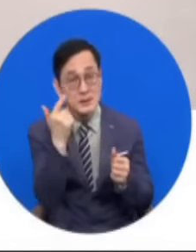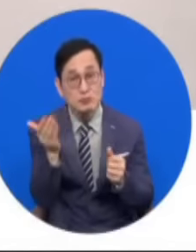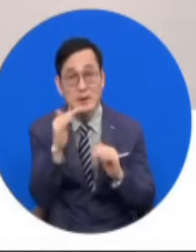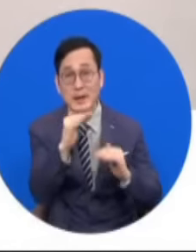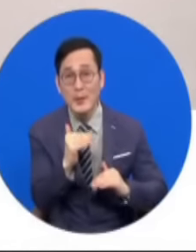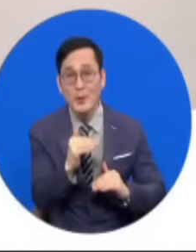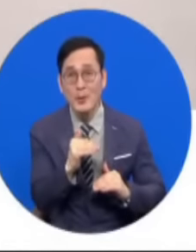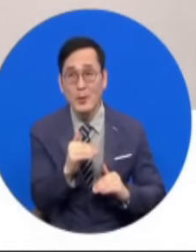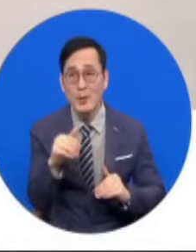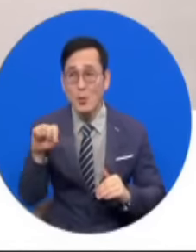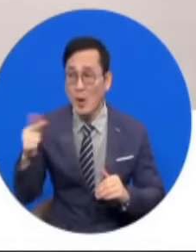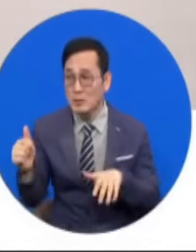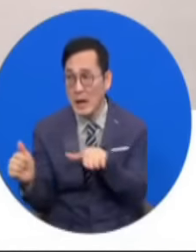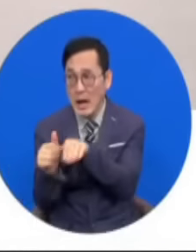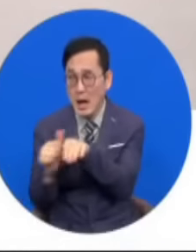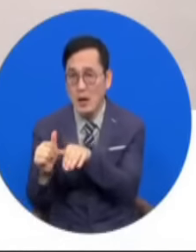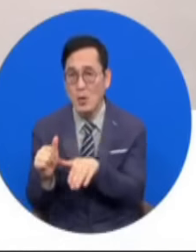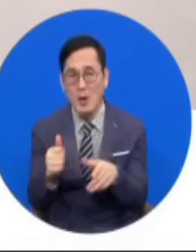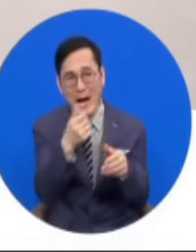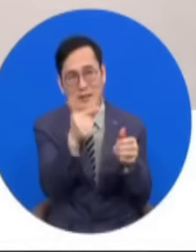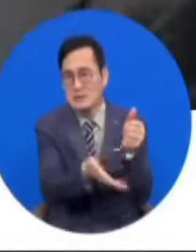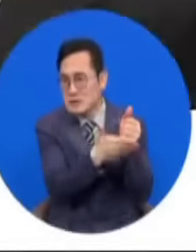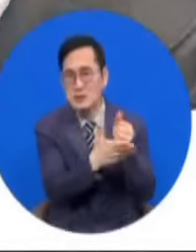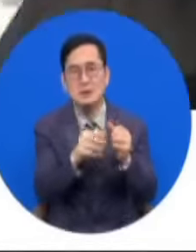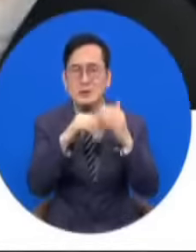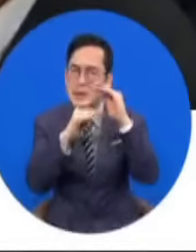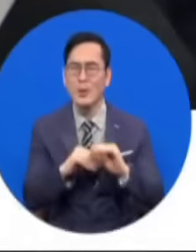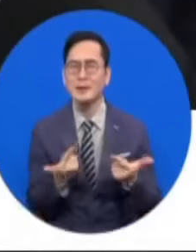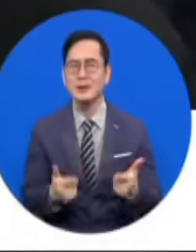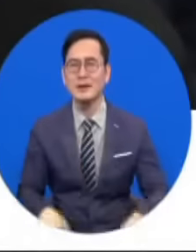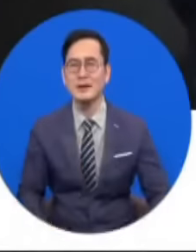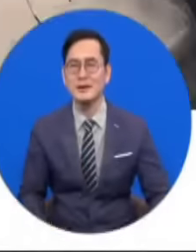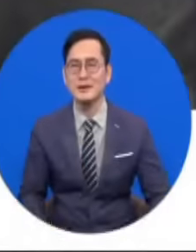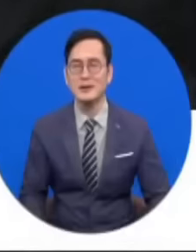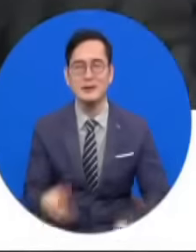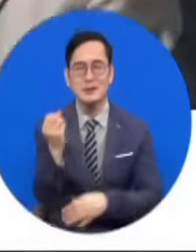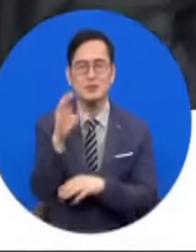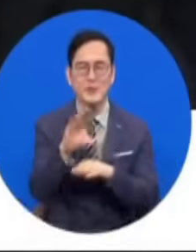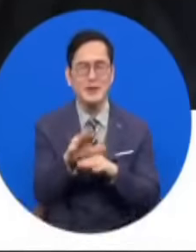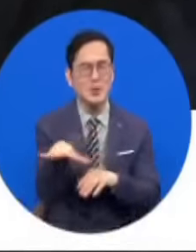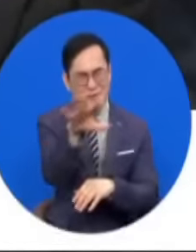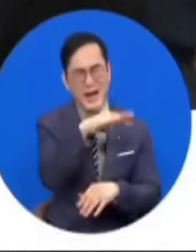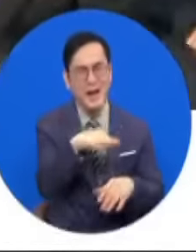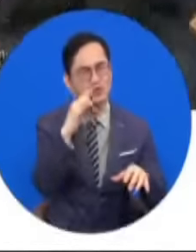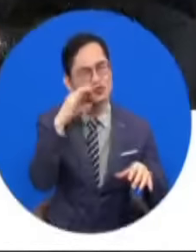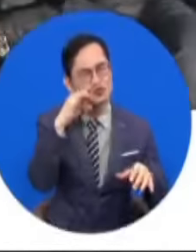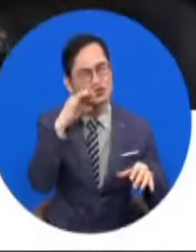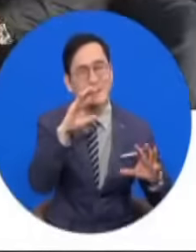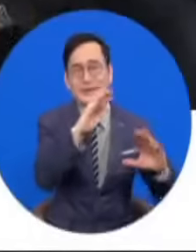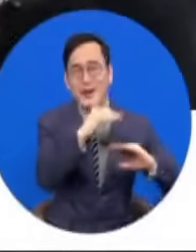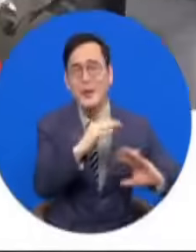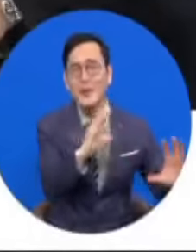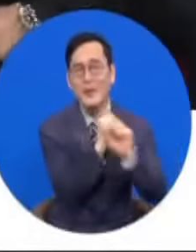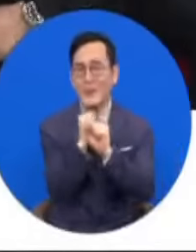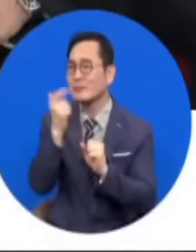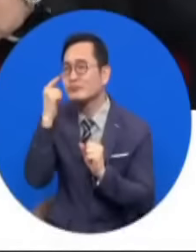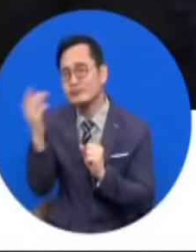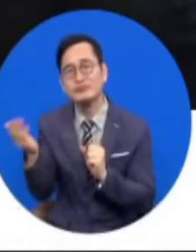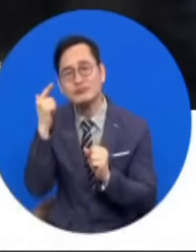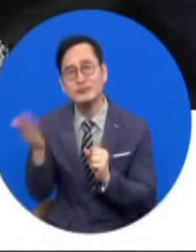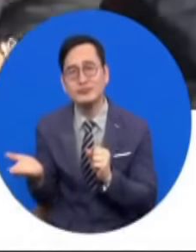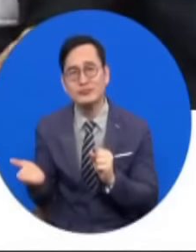원인 후보를 까는 그런게 아니잖아요 모든 언론 뭐 종편뿐만 아니라 지상파에서 다 하는 얘기를 지금